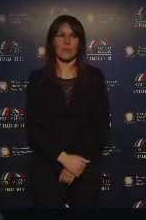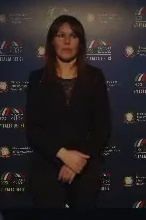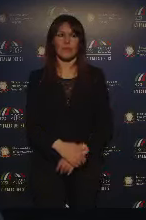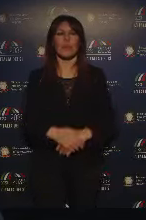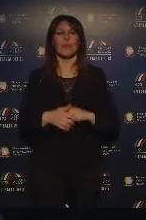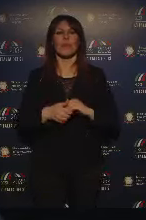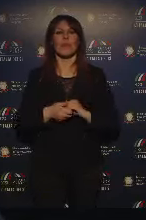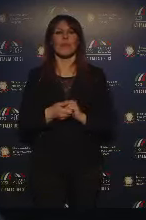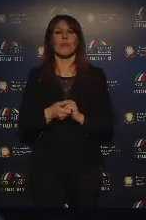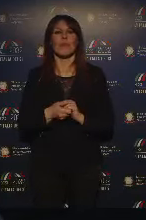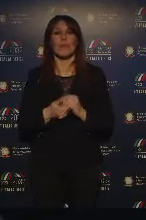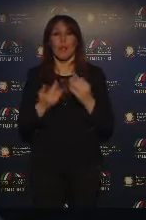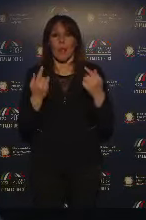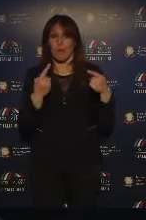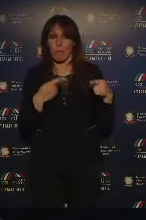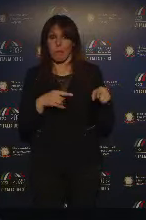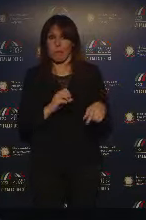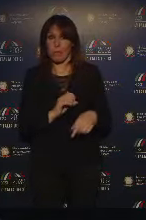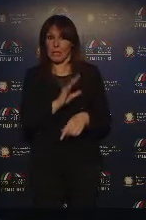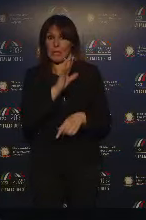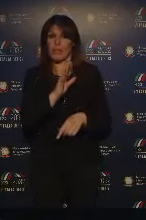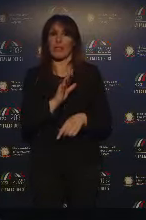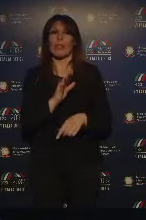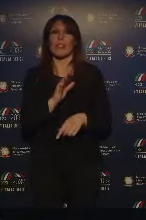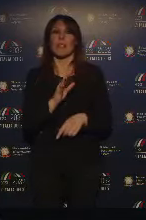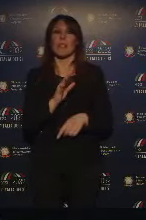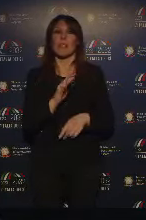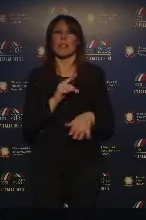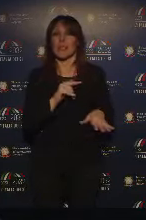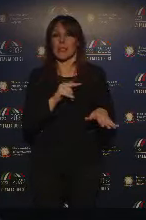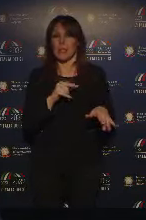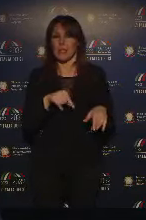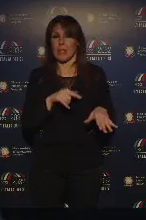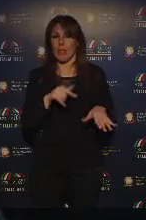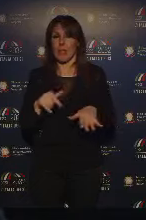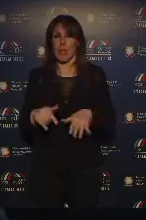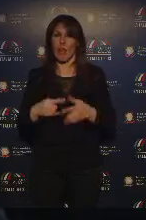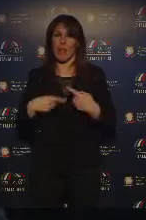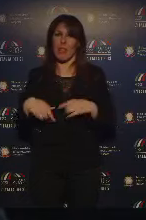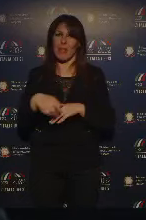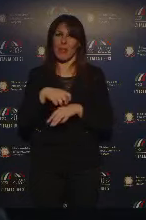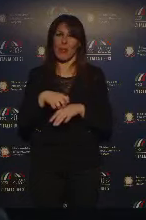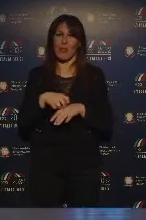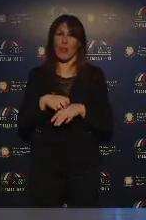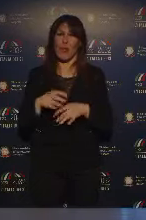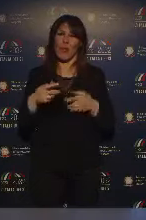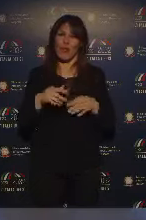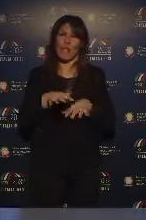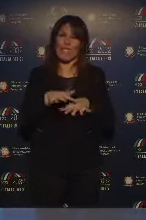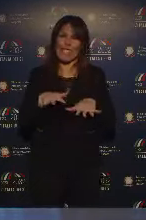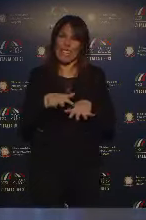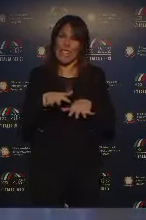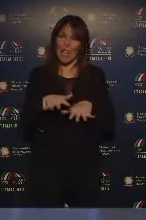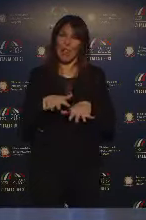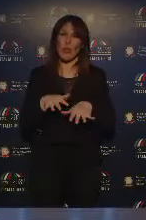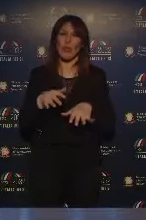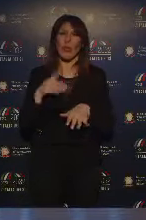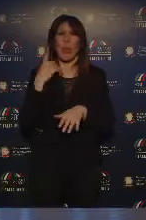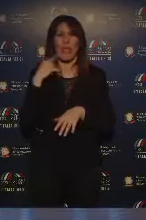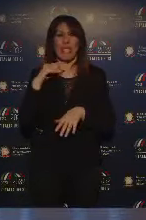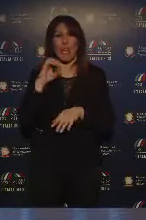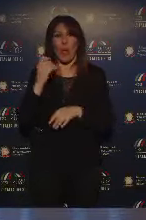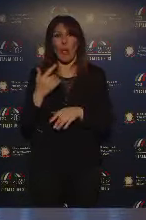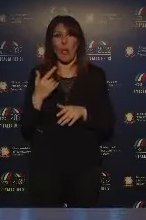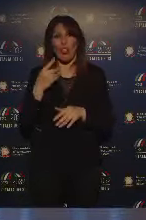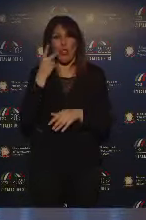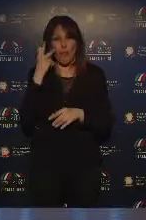e questo nella settimana in cui il consiglio di amministrazione della società Stretto di Messina il 15 febbraio approverà